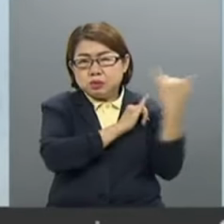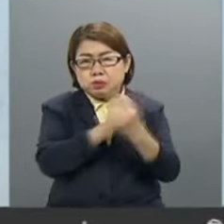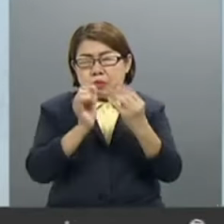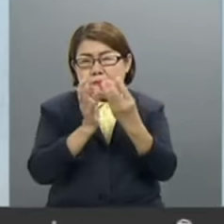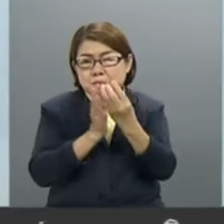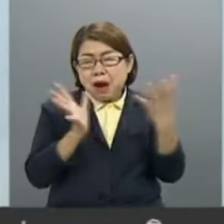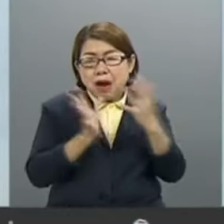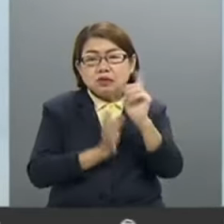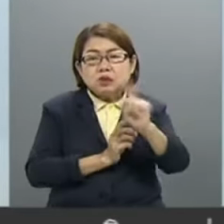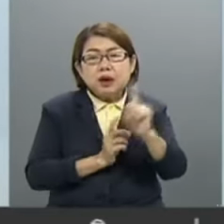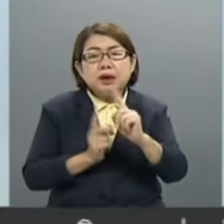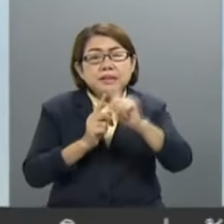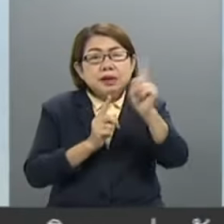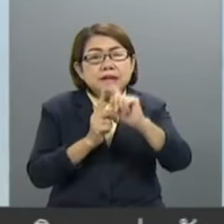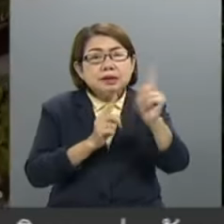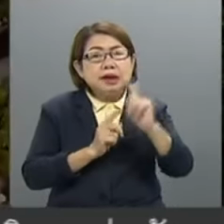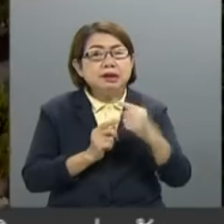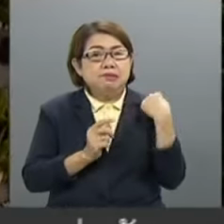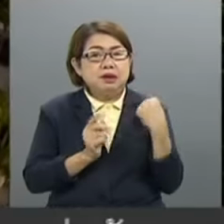ท่องเที่ยวกันเป็นจำนวนมากค่ะ